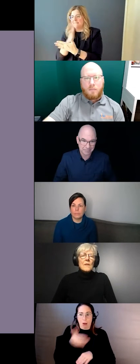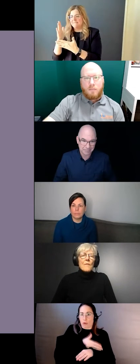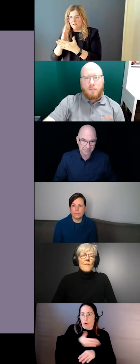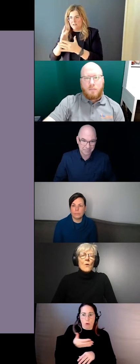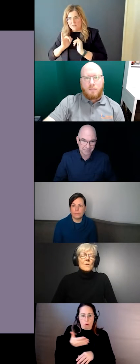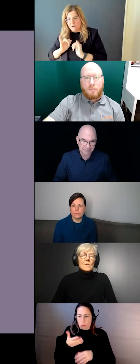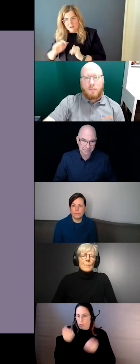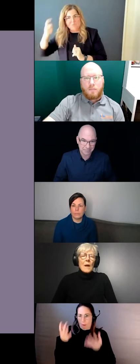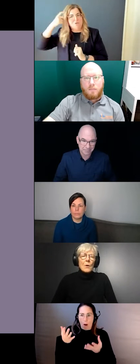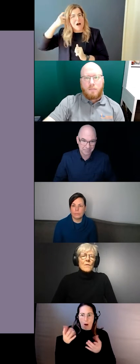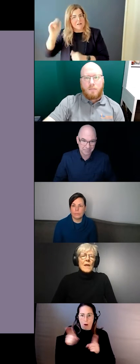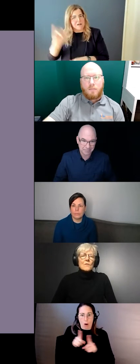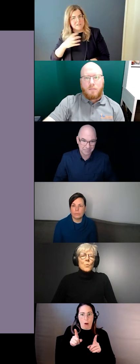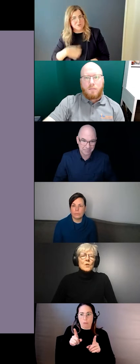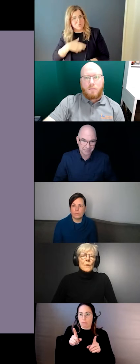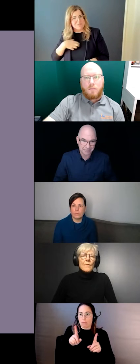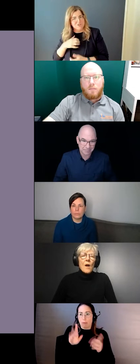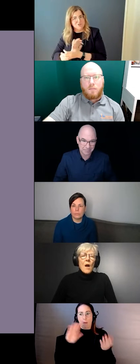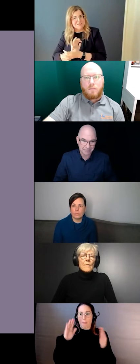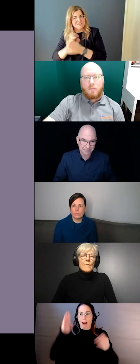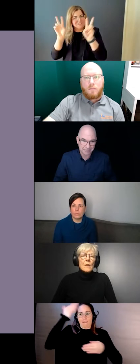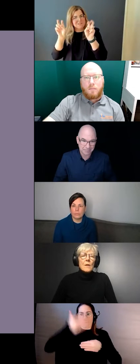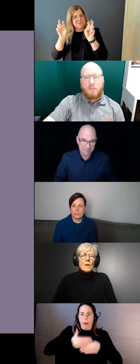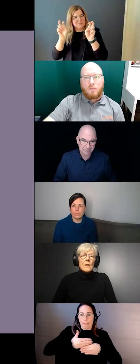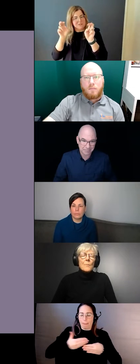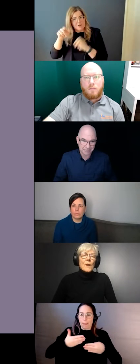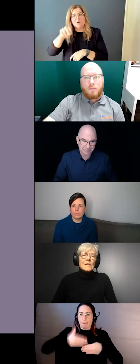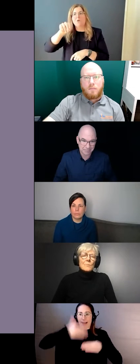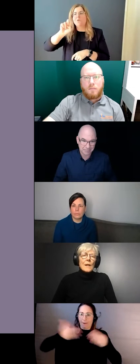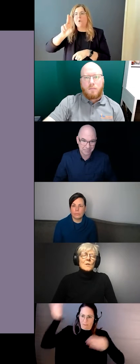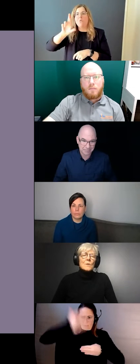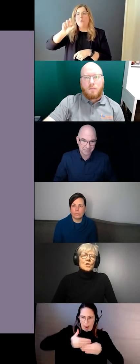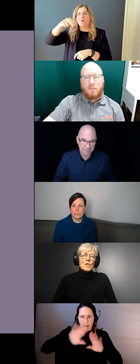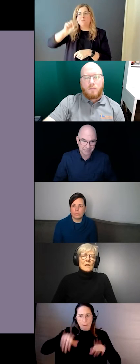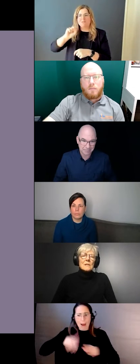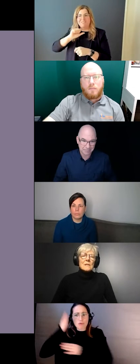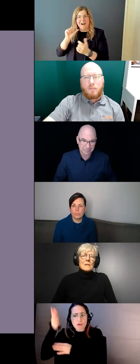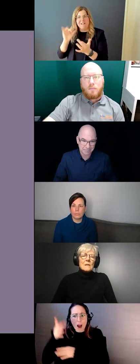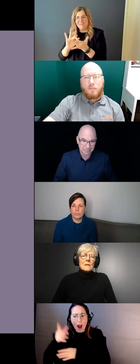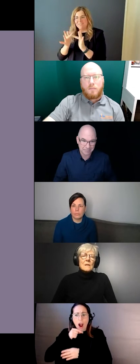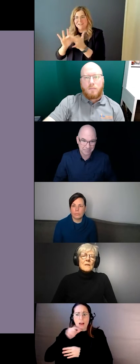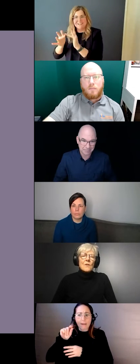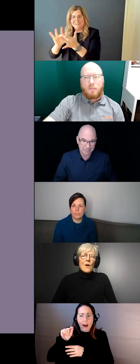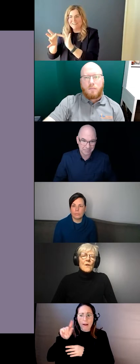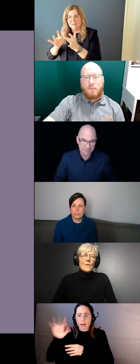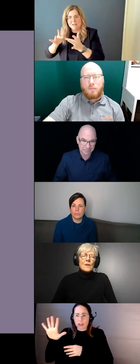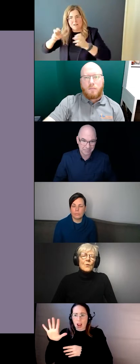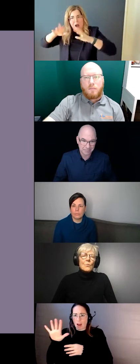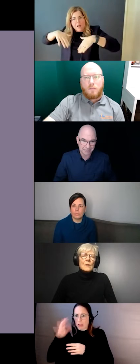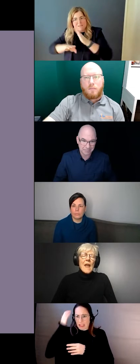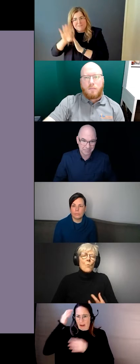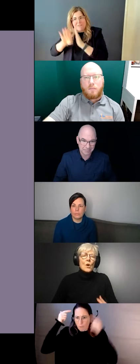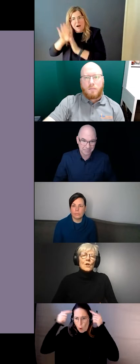ont découvert qu'à l'âge de 20-25 ans, le cerveau est comme un fromage suisse, qu'il y a